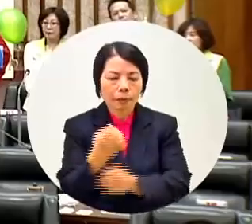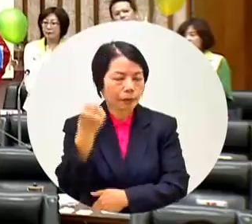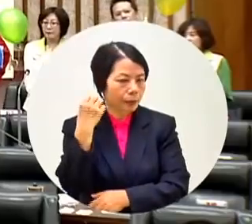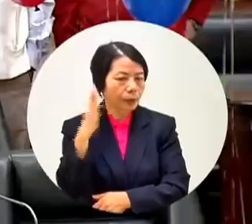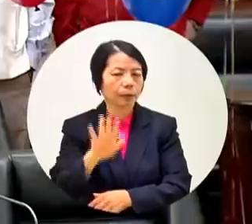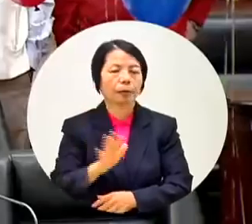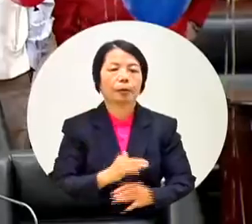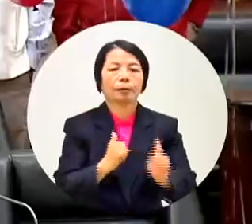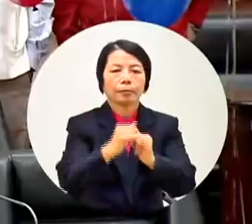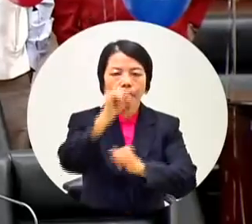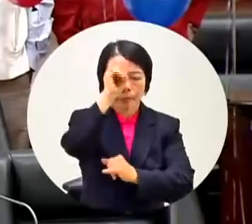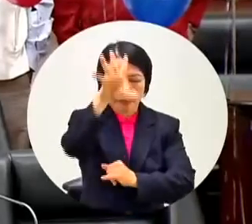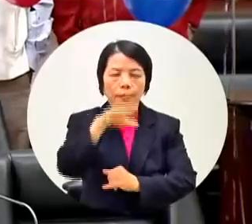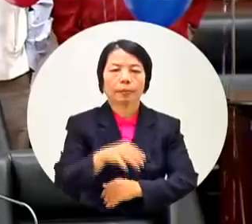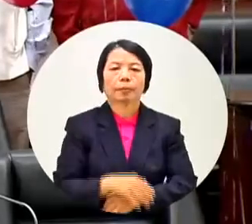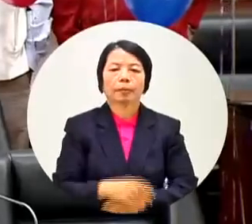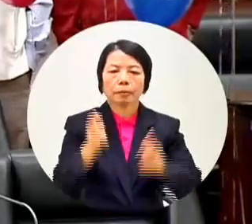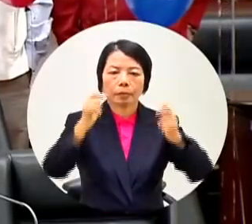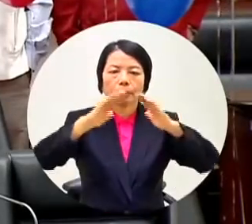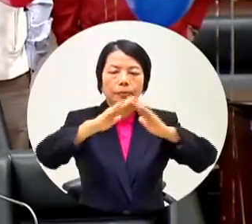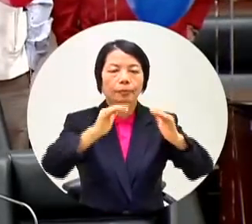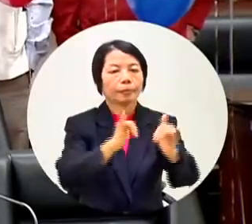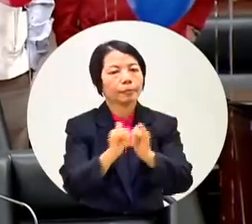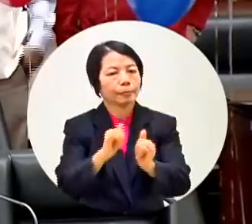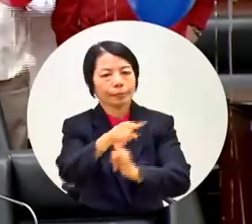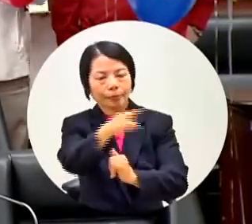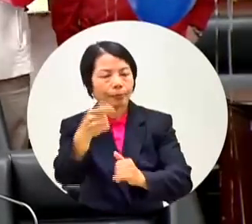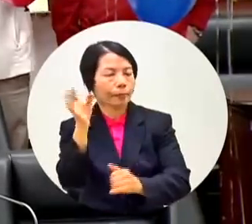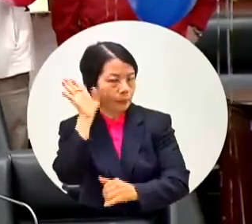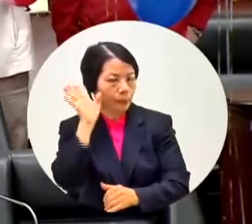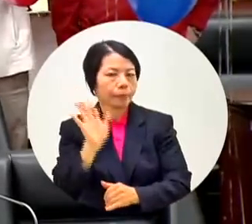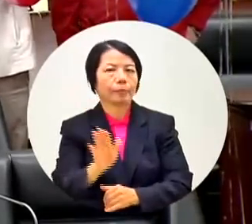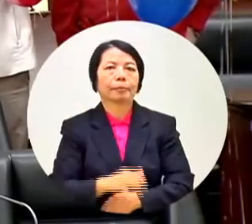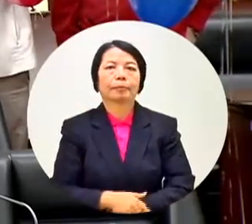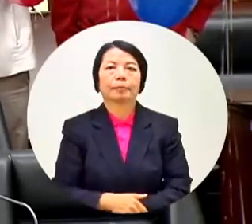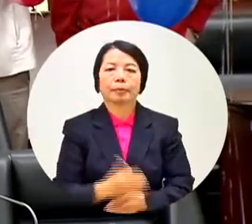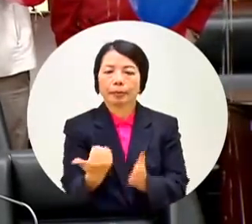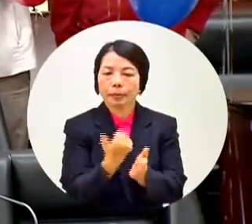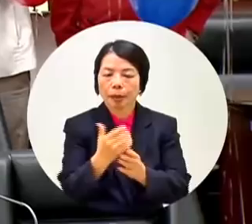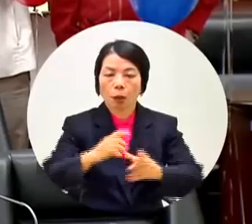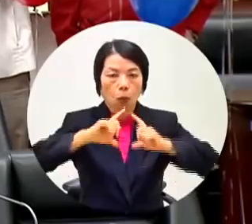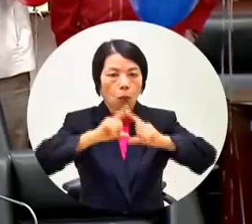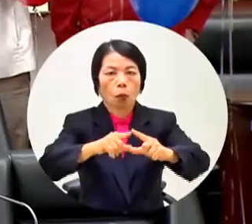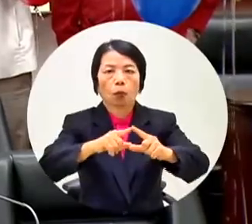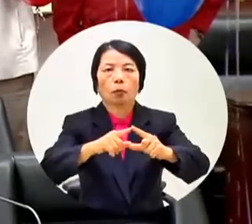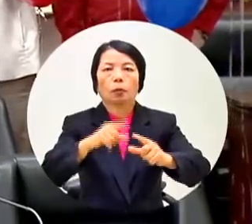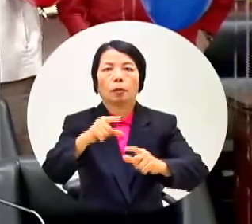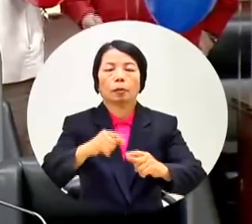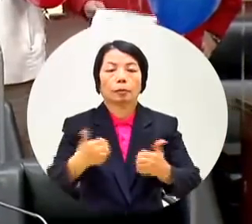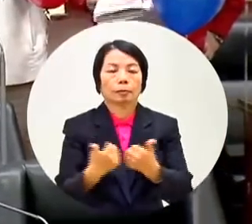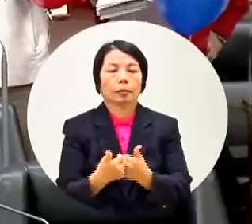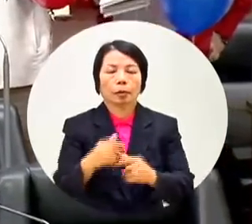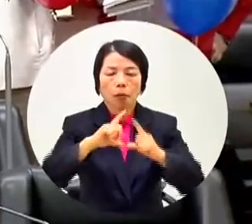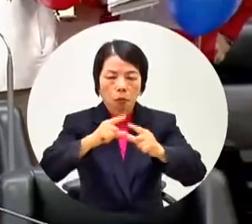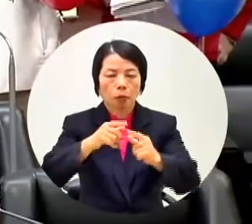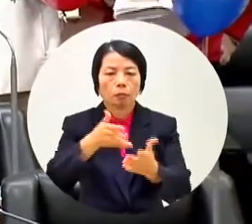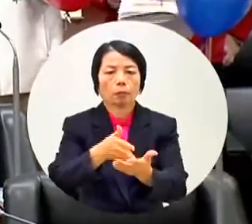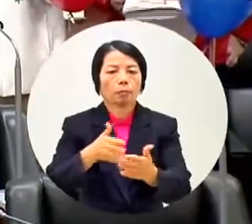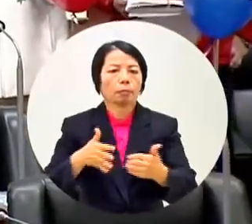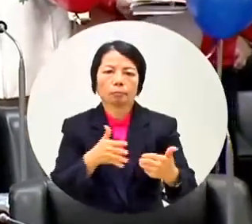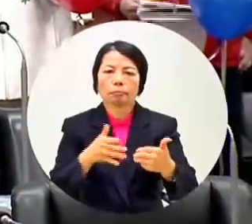民也听到。诶，你都这样打破的这个议员的诶，跟九二共识这个物件哦，诶，我听起来